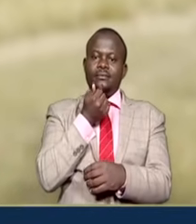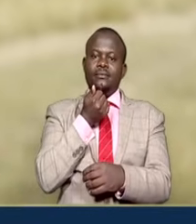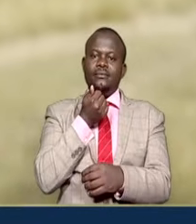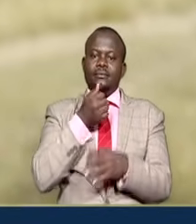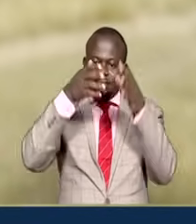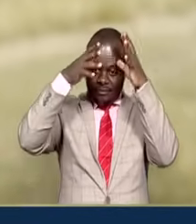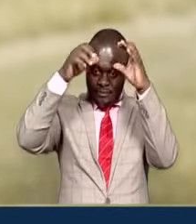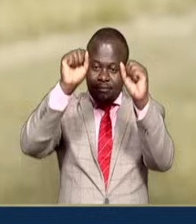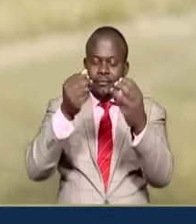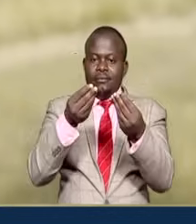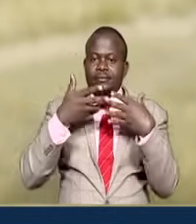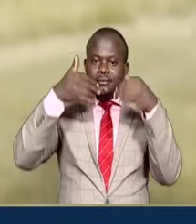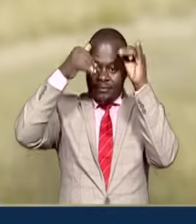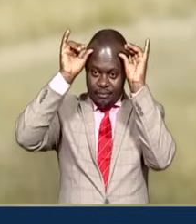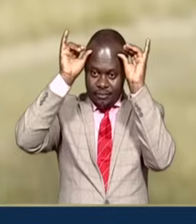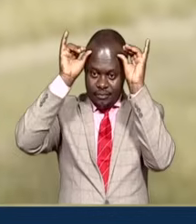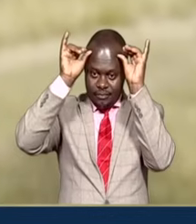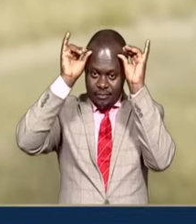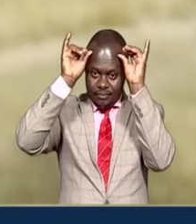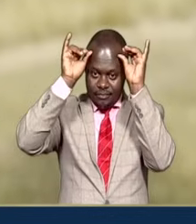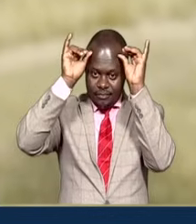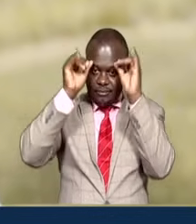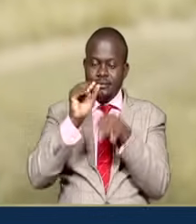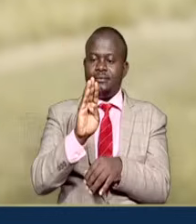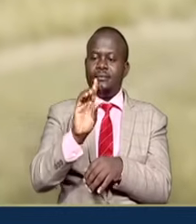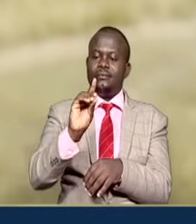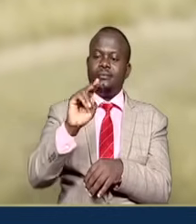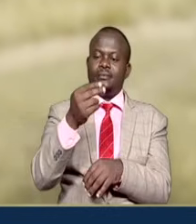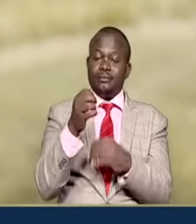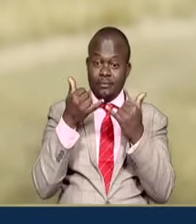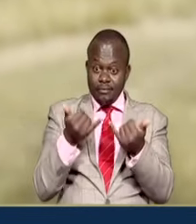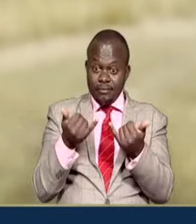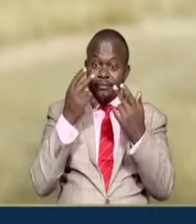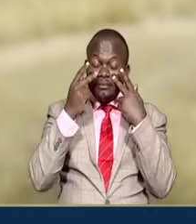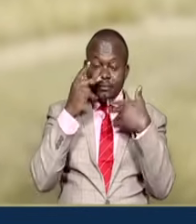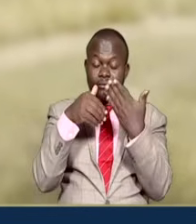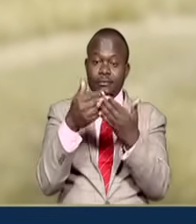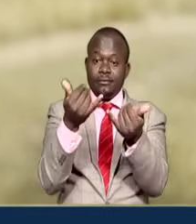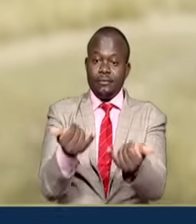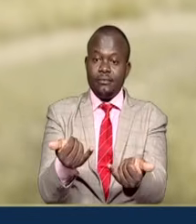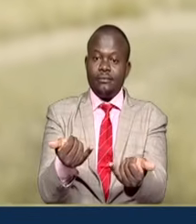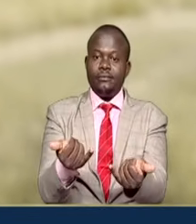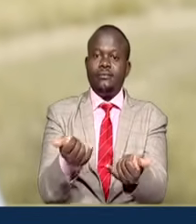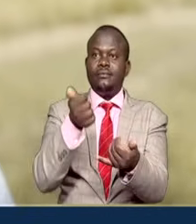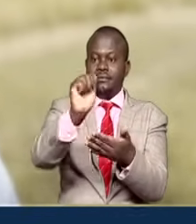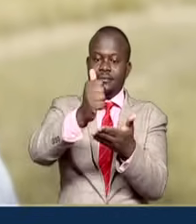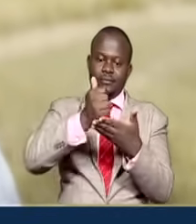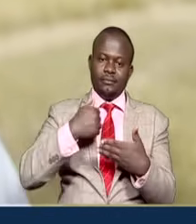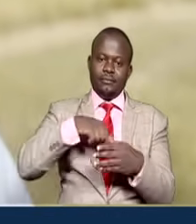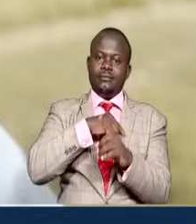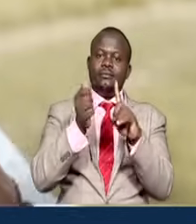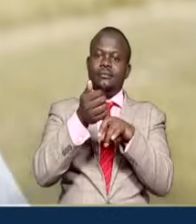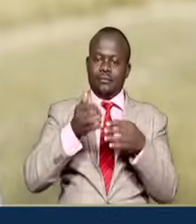Perezida yampaye inka y'ubudehe. Ubu ngubu kunambona uku nguku ningejeje aha ngaha ibya